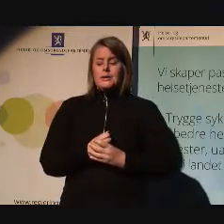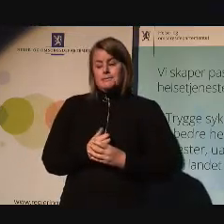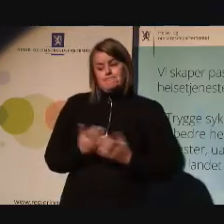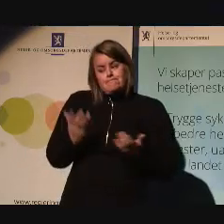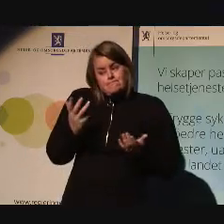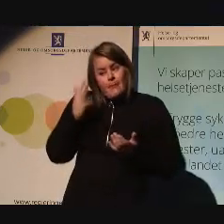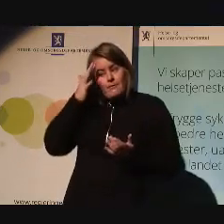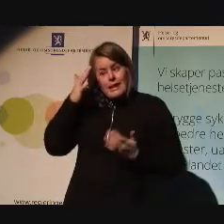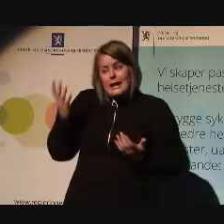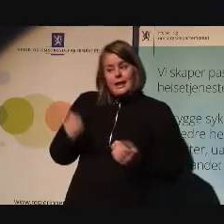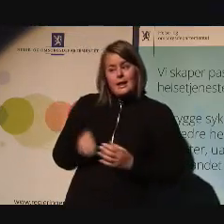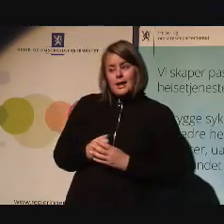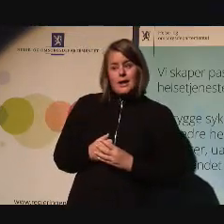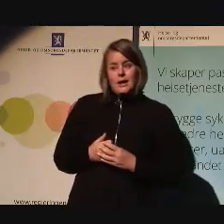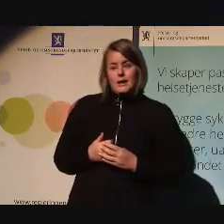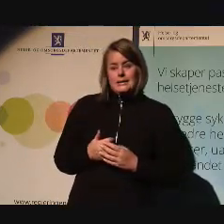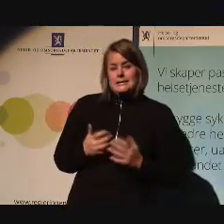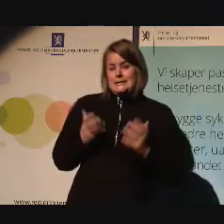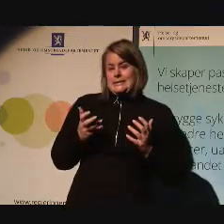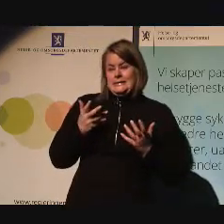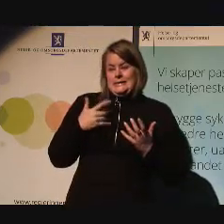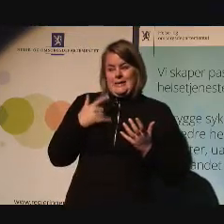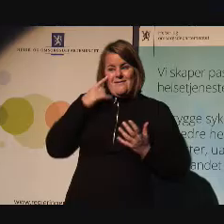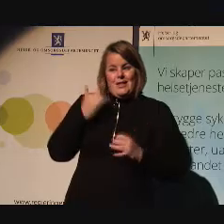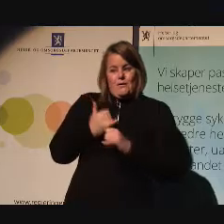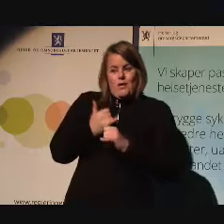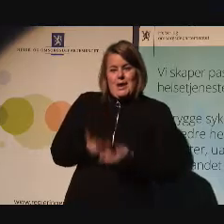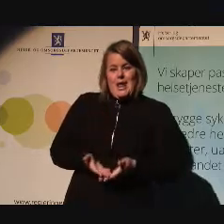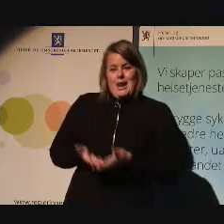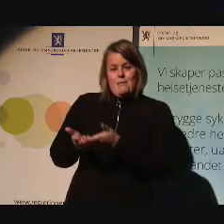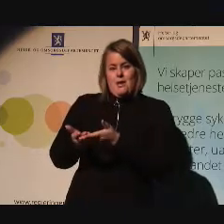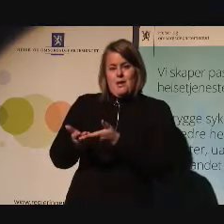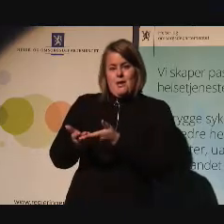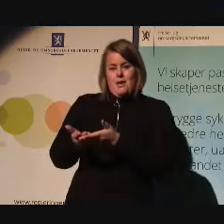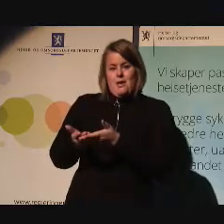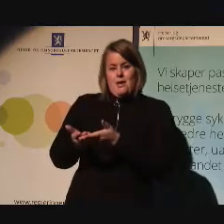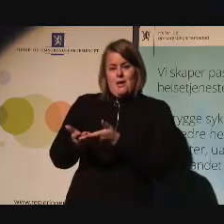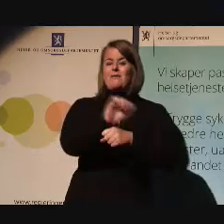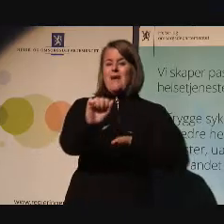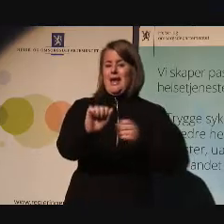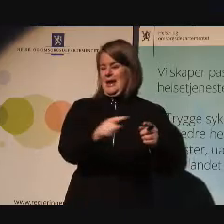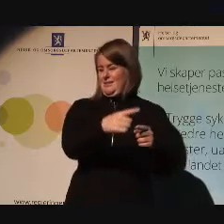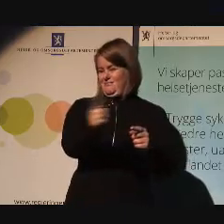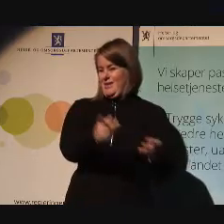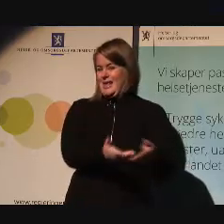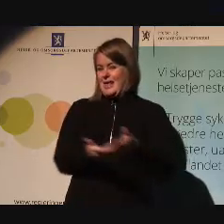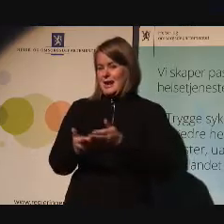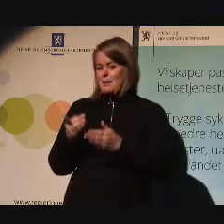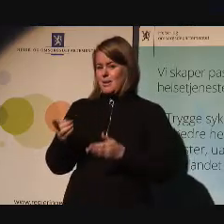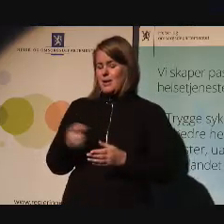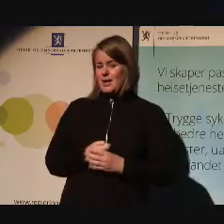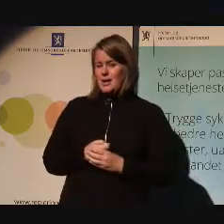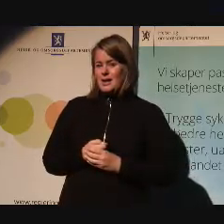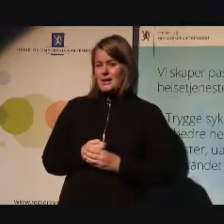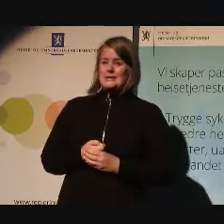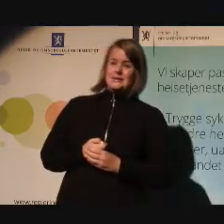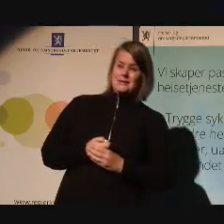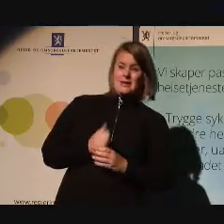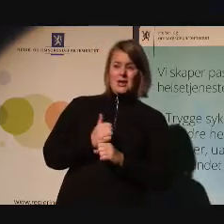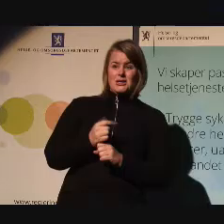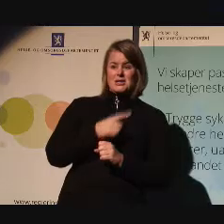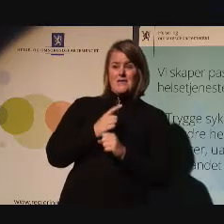kan hjelpe deg med. Jeg er ikke helt sikker på det. Det er nok kanskje barnevernet som kan hjelpe deg mest. Men vi kan kanskje